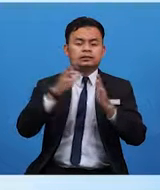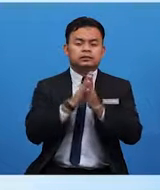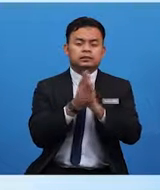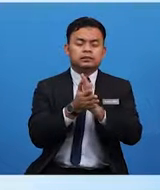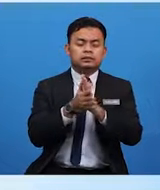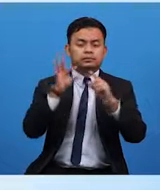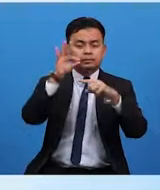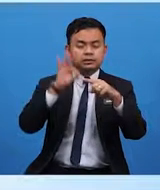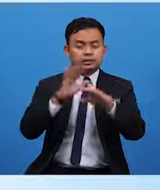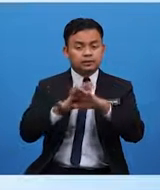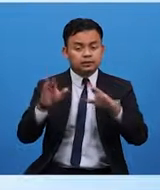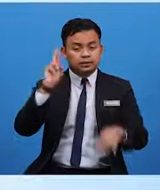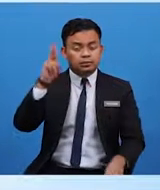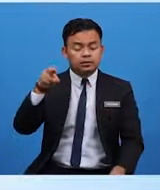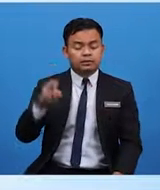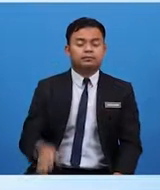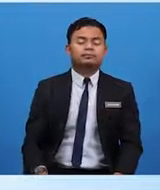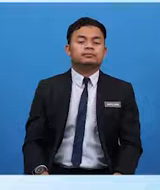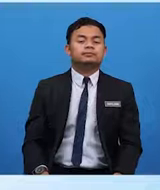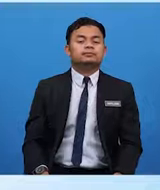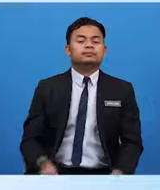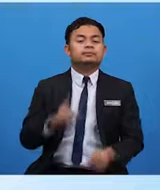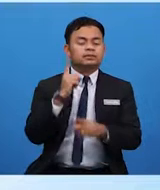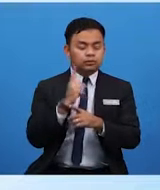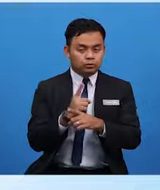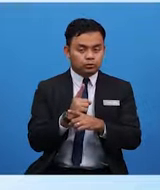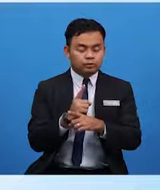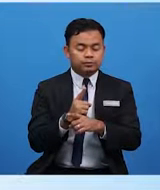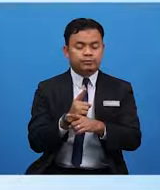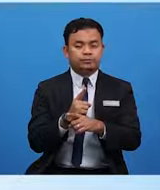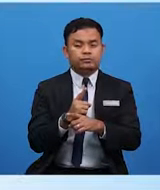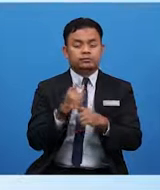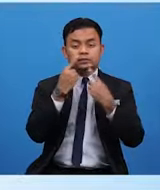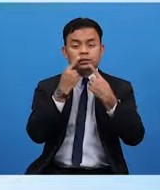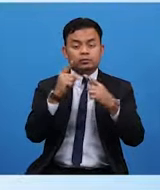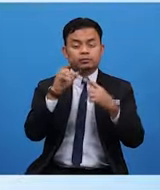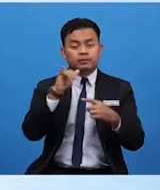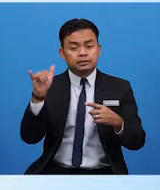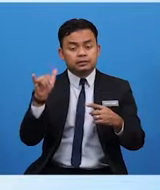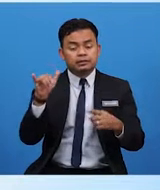ya tepat sekali jawabannya ialah 83